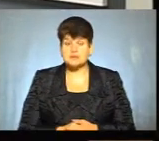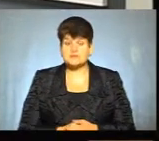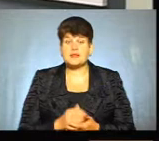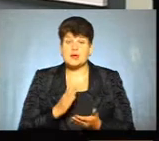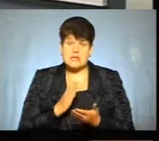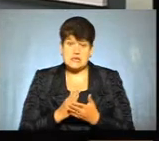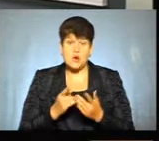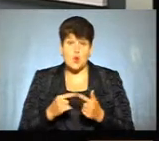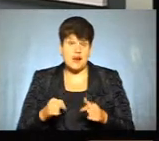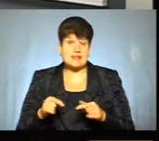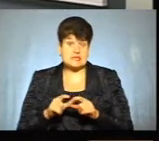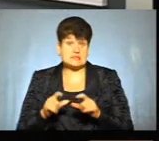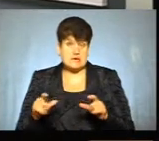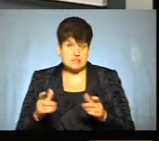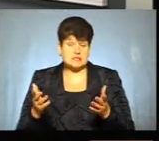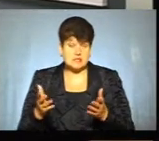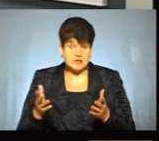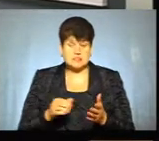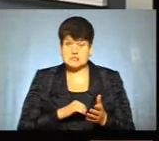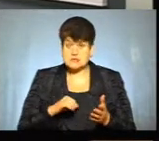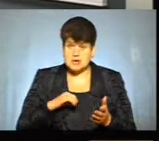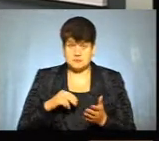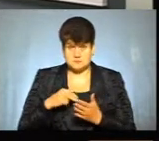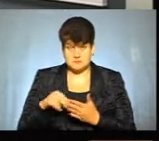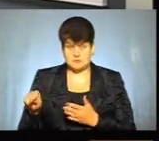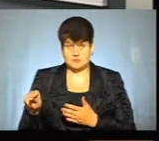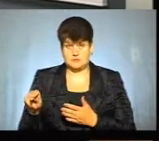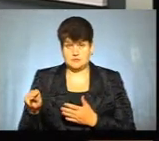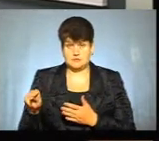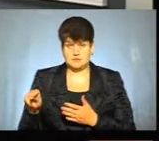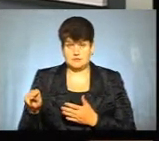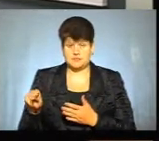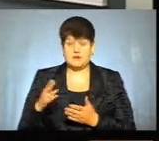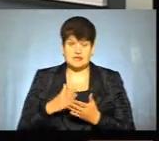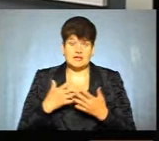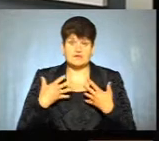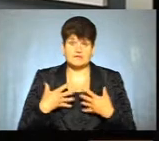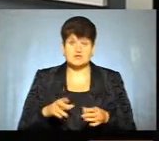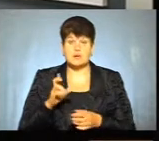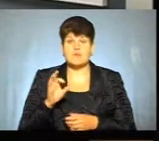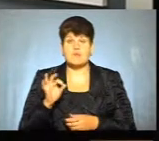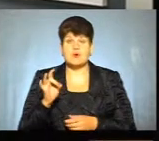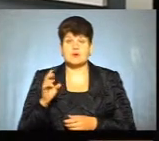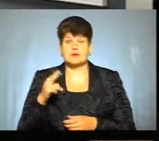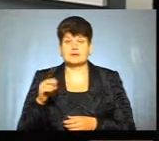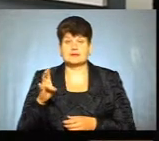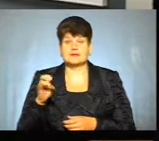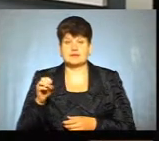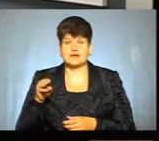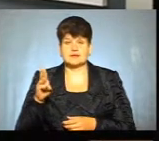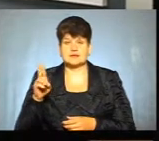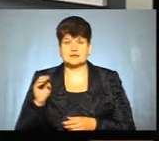певні організації, які закупляють, от я знаю, що є вже інформація, що Бортнеце України у